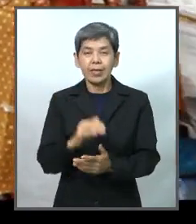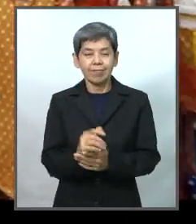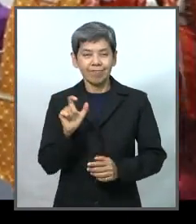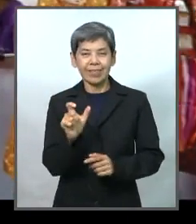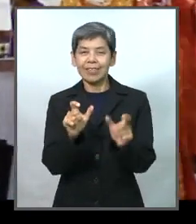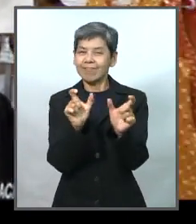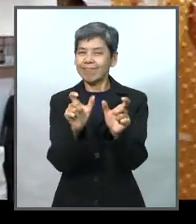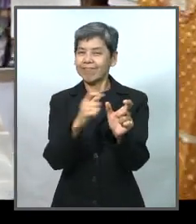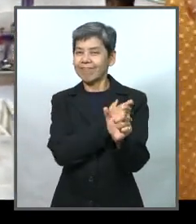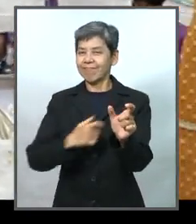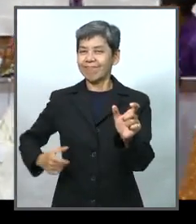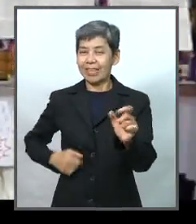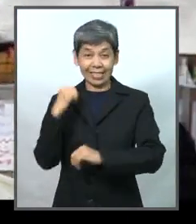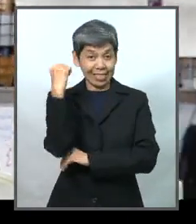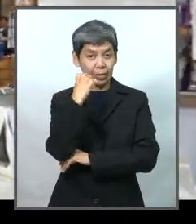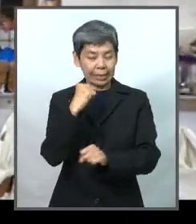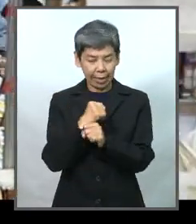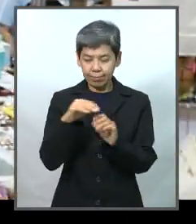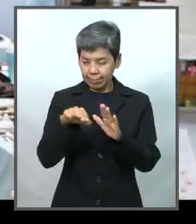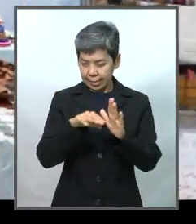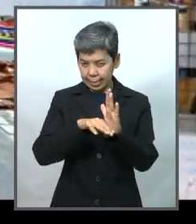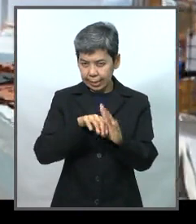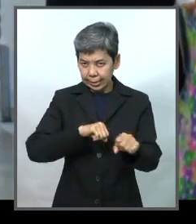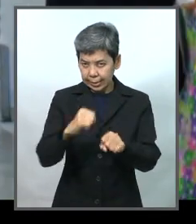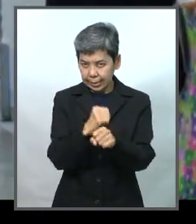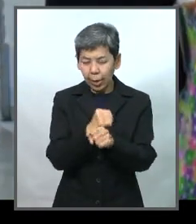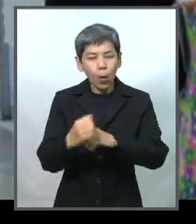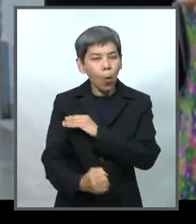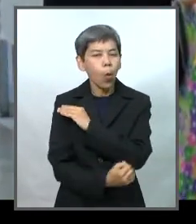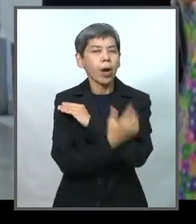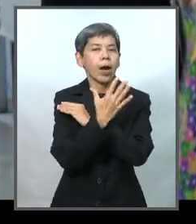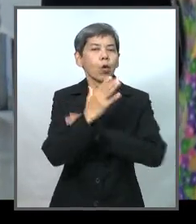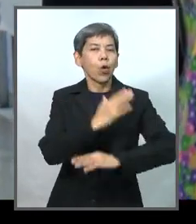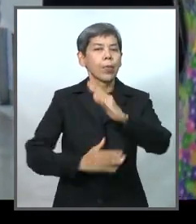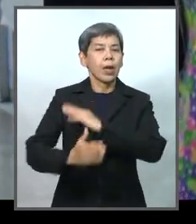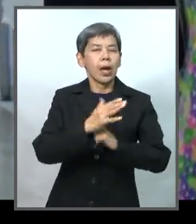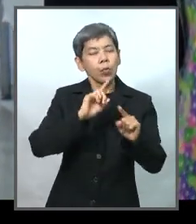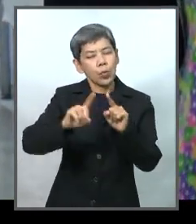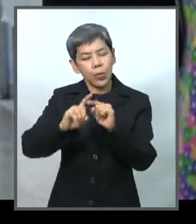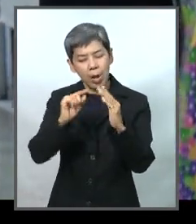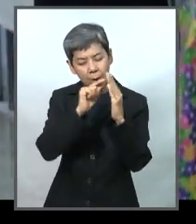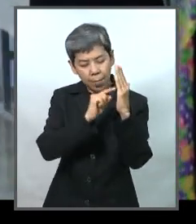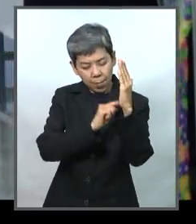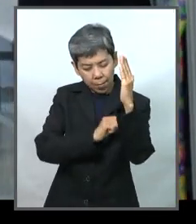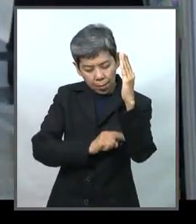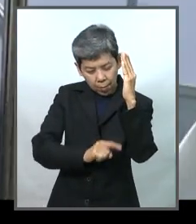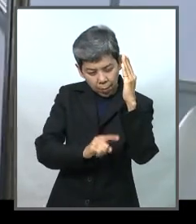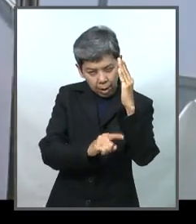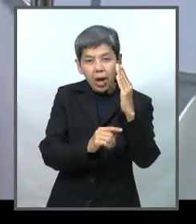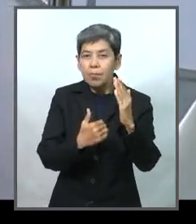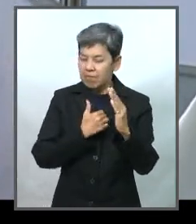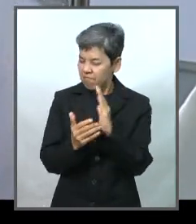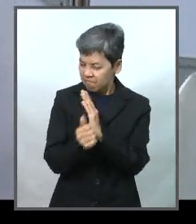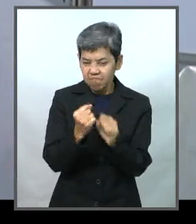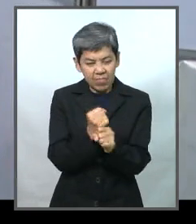เทศไทยในพระบรมราชอุปถัมภ์จึงกำหนดจัดงานขึ้นเพื่อเปิดโอกาสให้คนพิการทุกภูมิภาคทั่วประเทศ